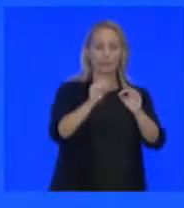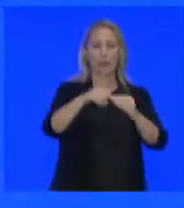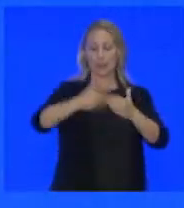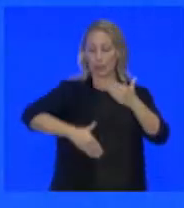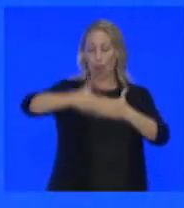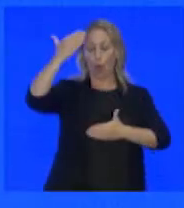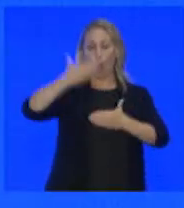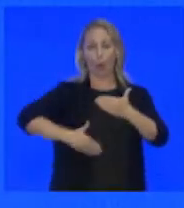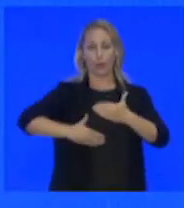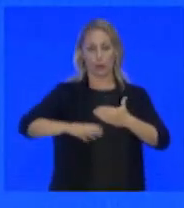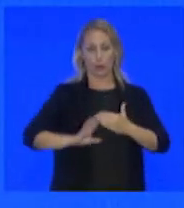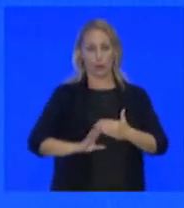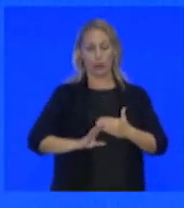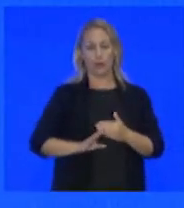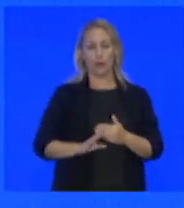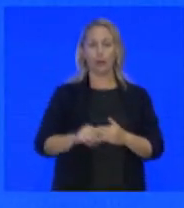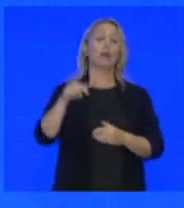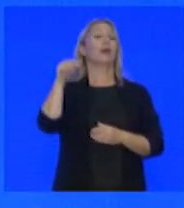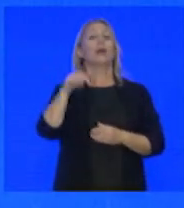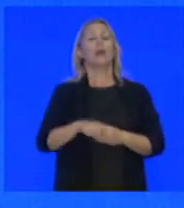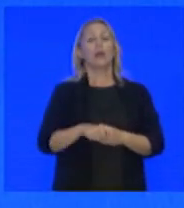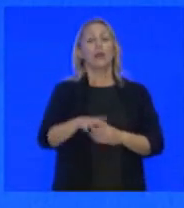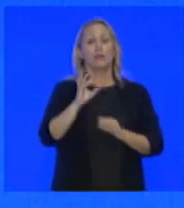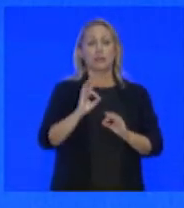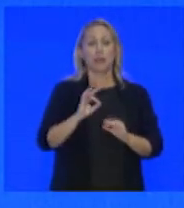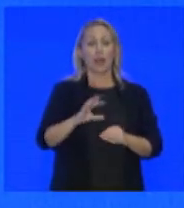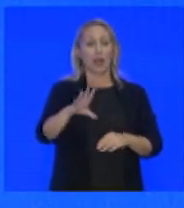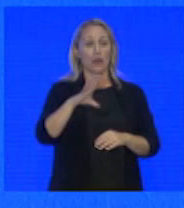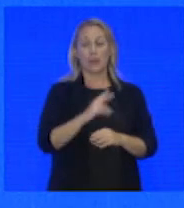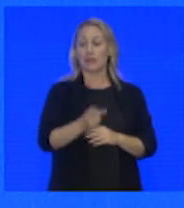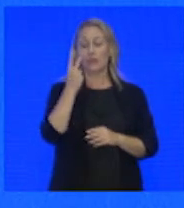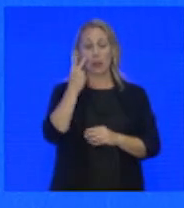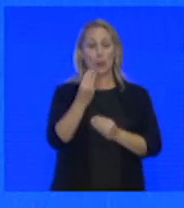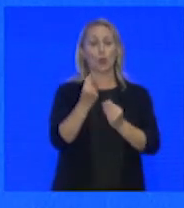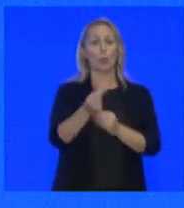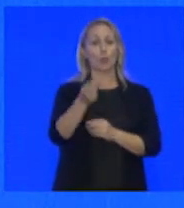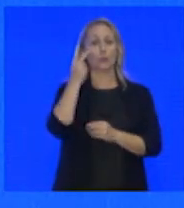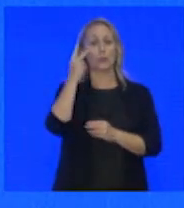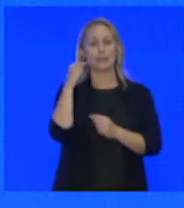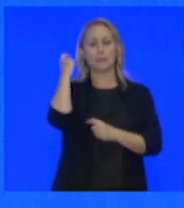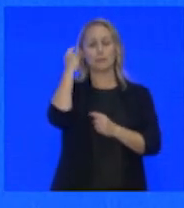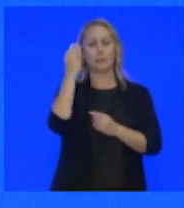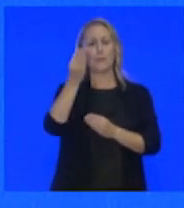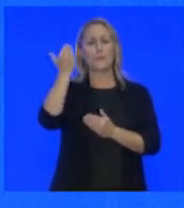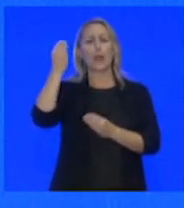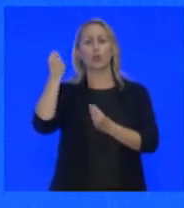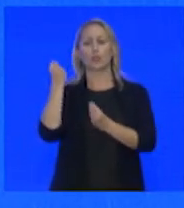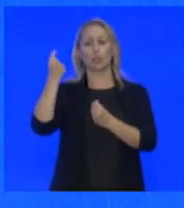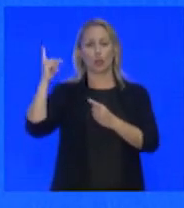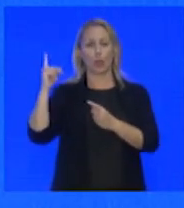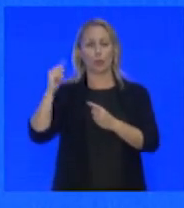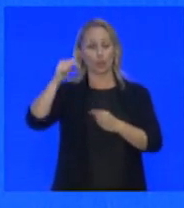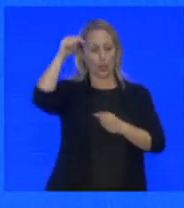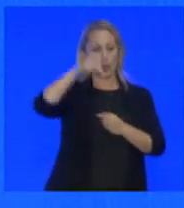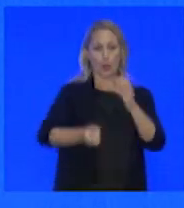Και πεδίο τελικά που δοκιμάζονται η οπισθοδρομική αντίληψη με την αληθινά